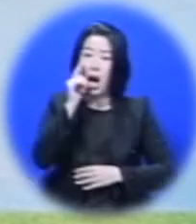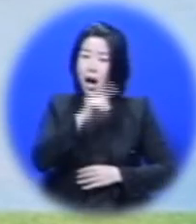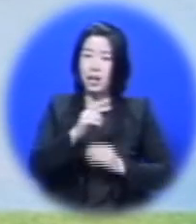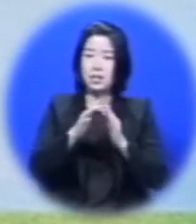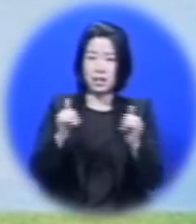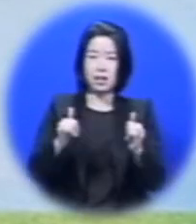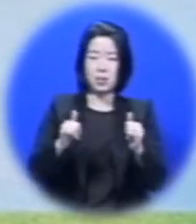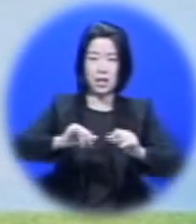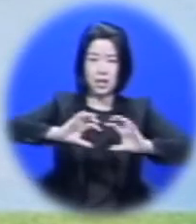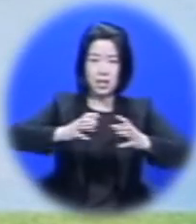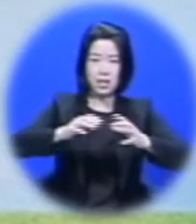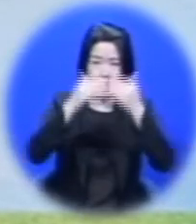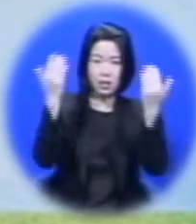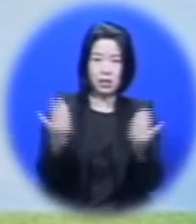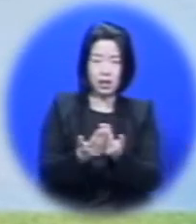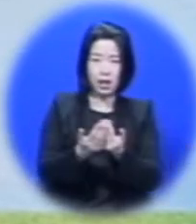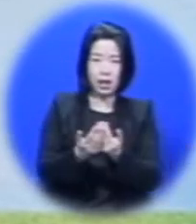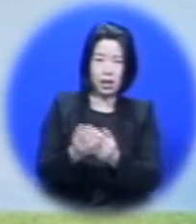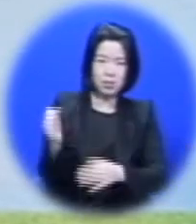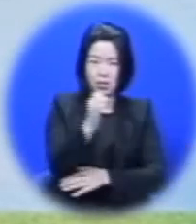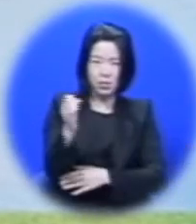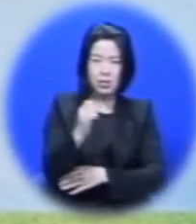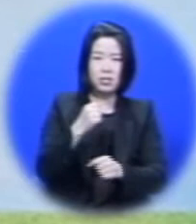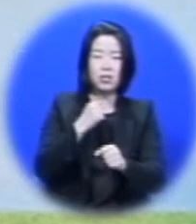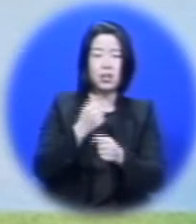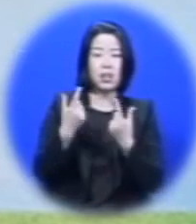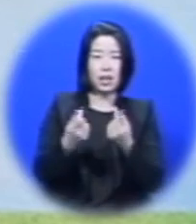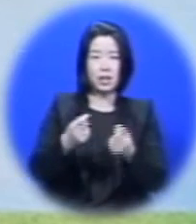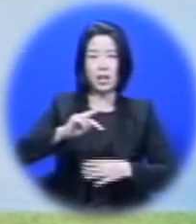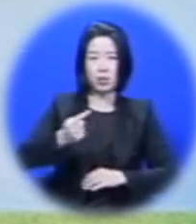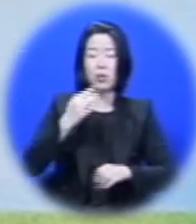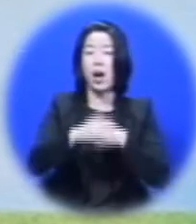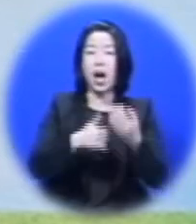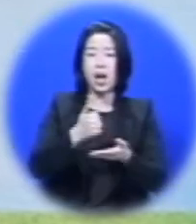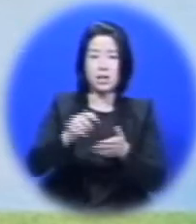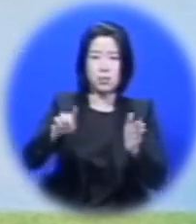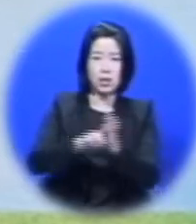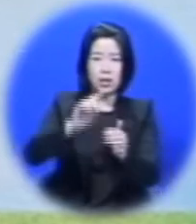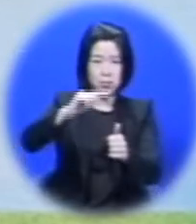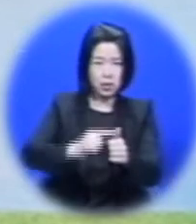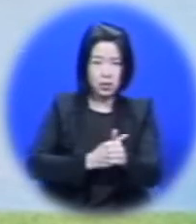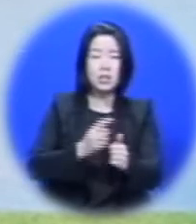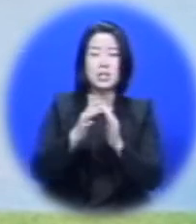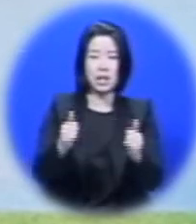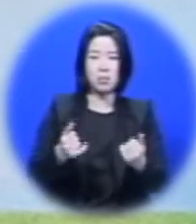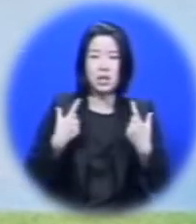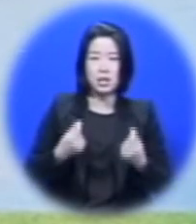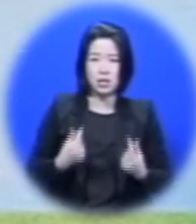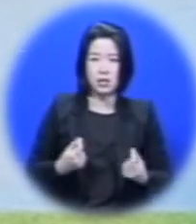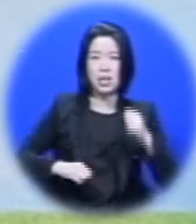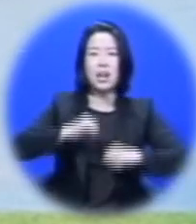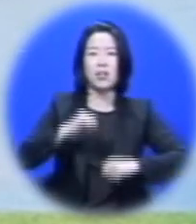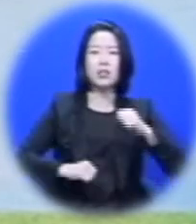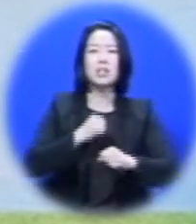사람이 세상을 다 좌지우지하는 것 같아도 하나님이 믿어지는 사람이 여전히